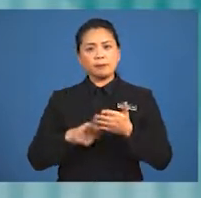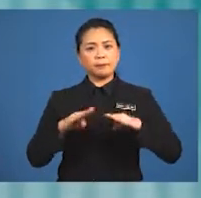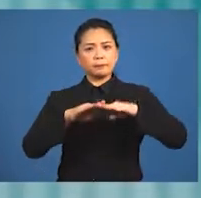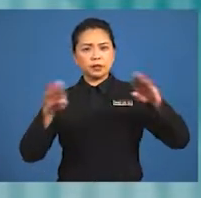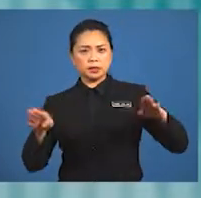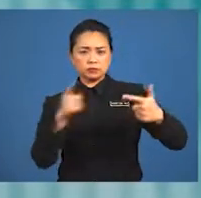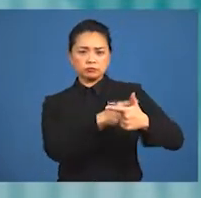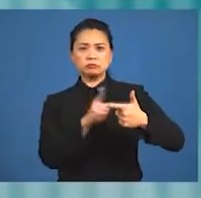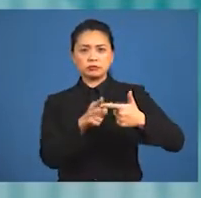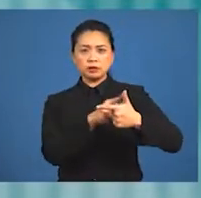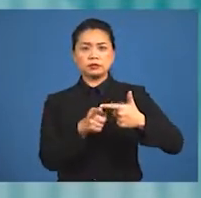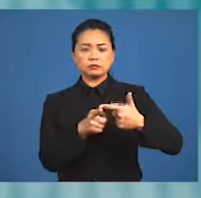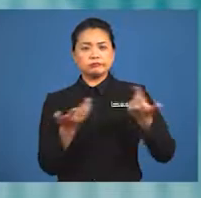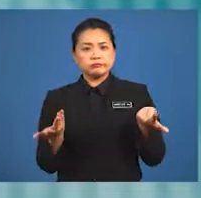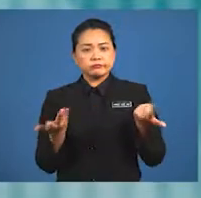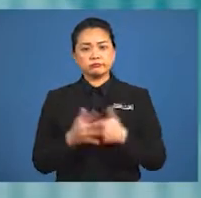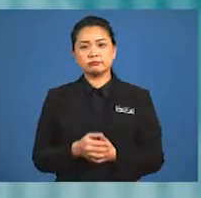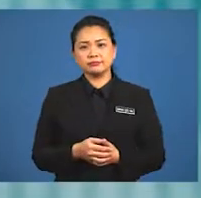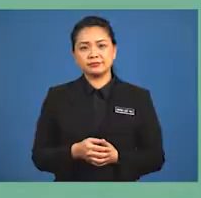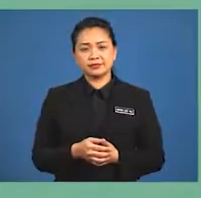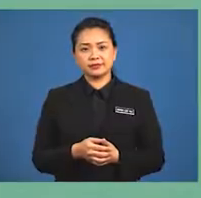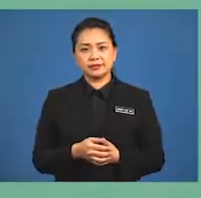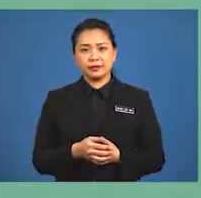di antara kadar reserve berkanun dan kadar reserve tunai?